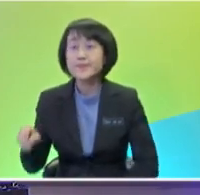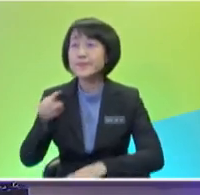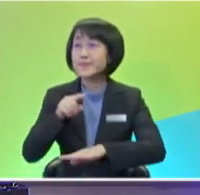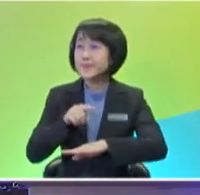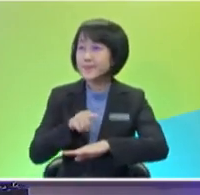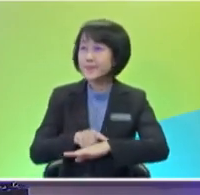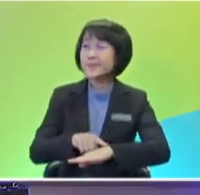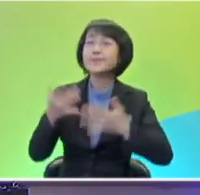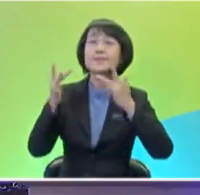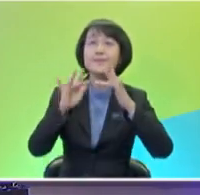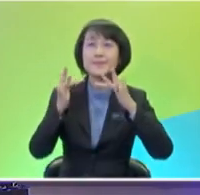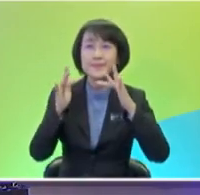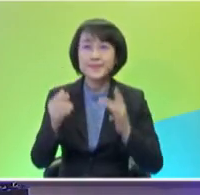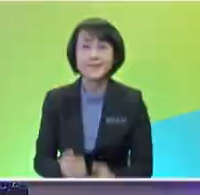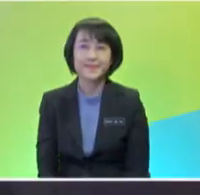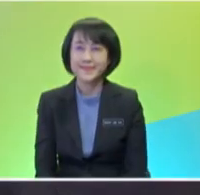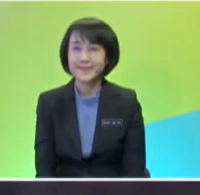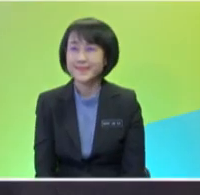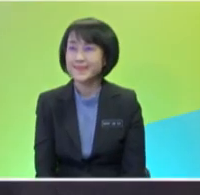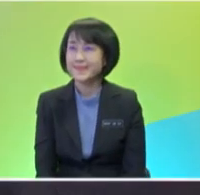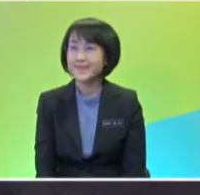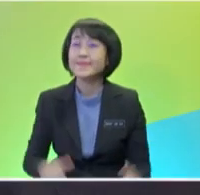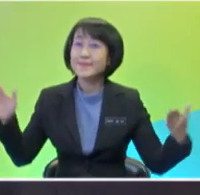teks kali ini apakah kita perkenalkan mereka